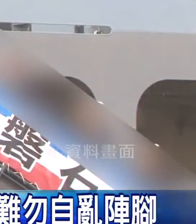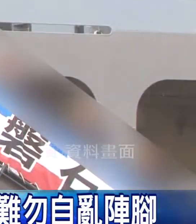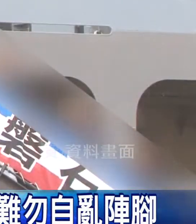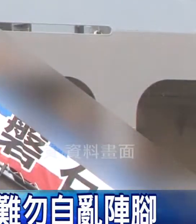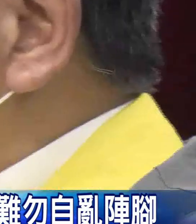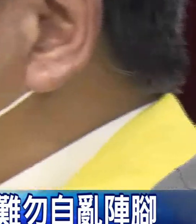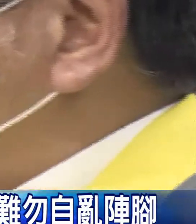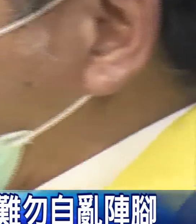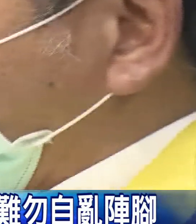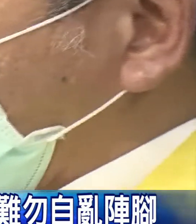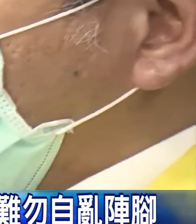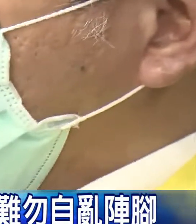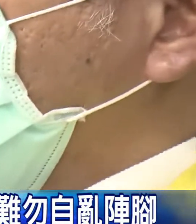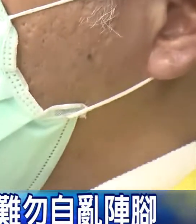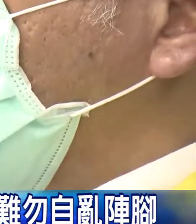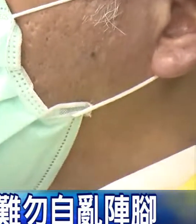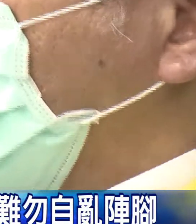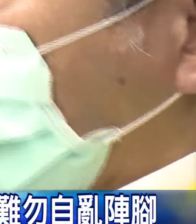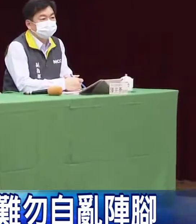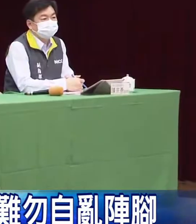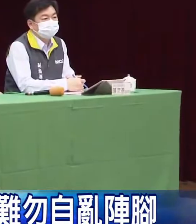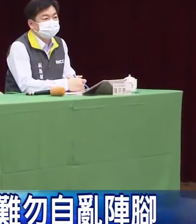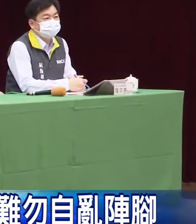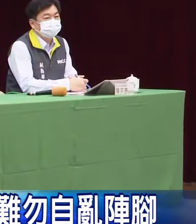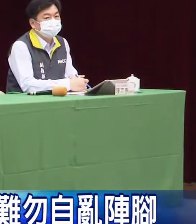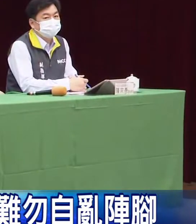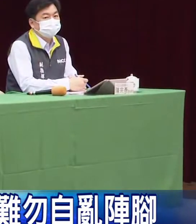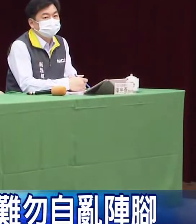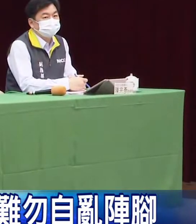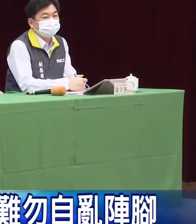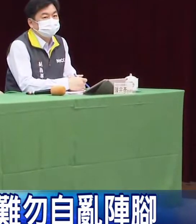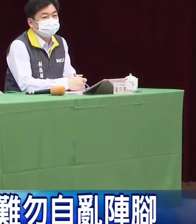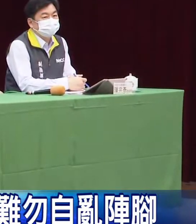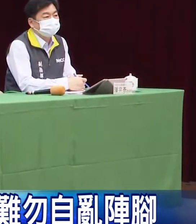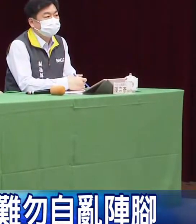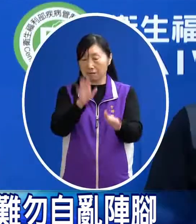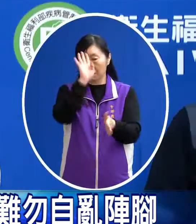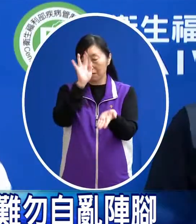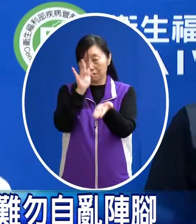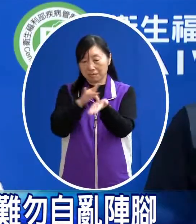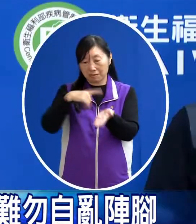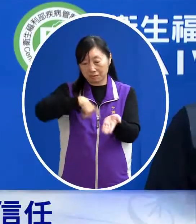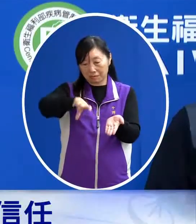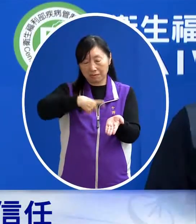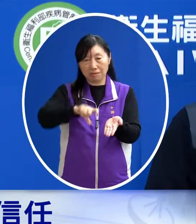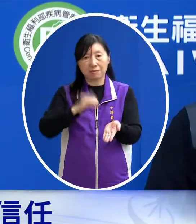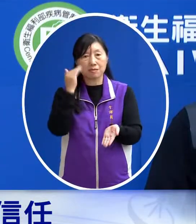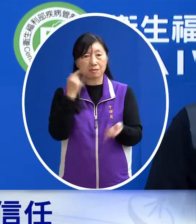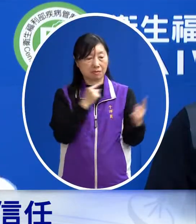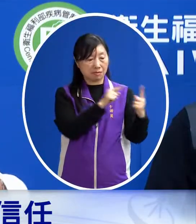说实话。陈时中呼吁，这是全民应该共同做一件事，才能对抗病毒。 如果人之